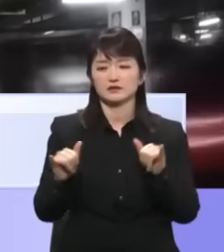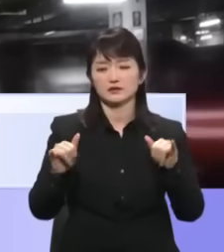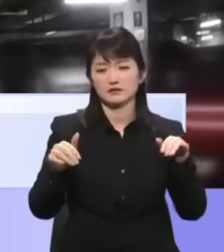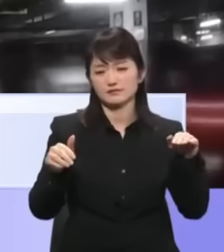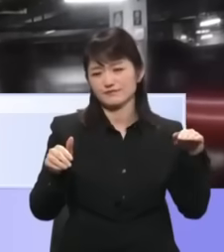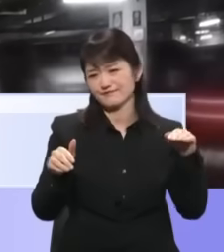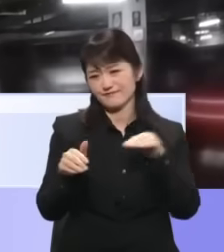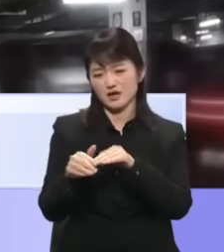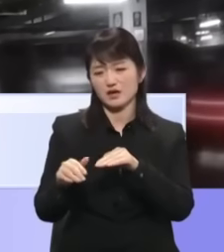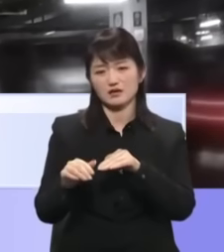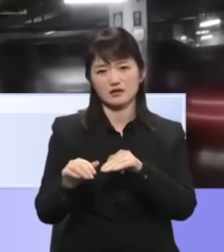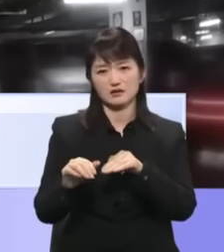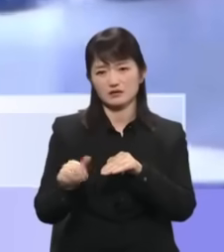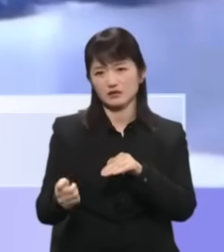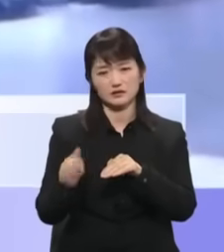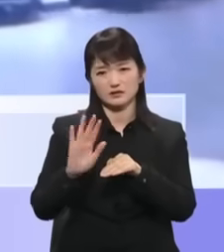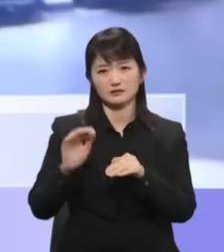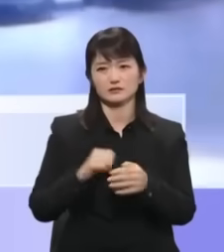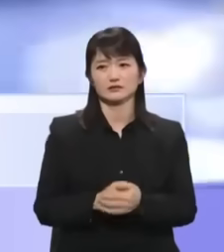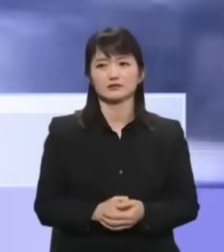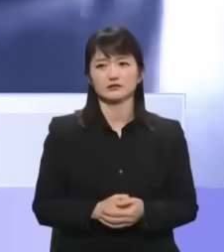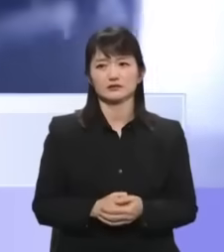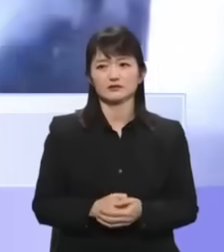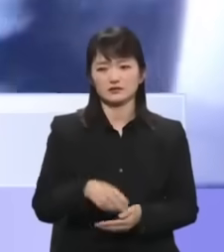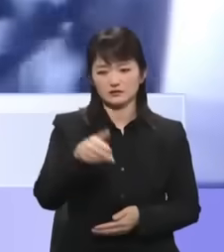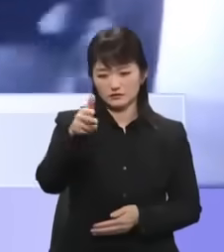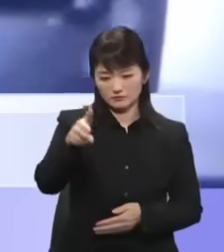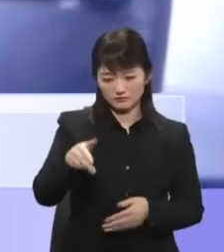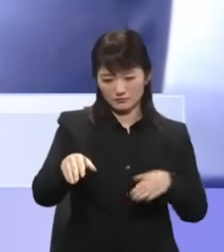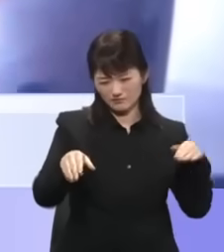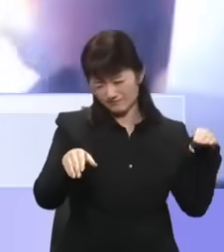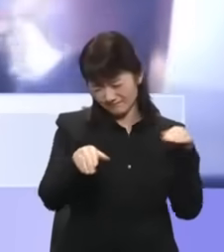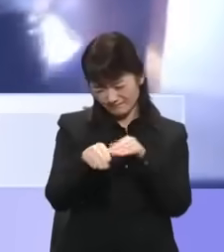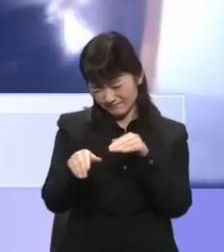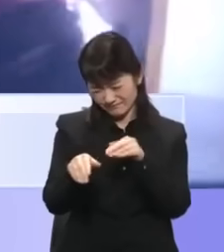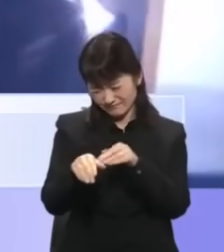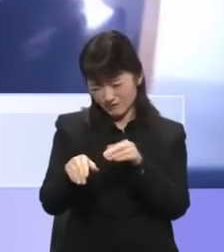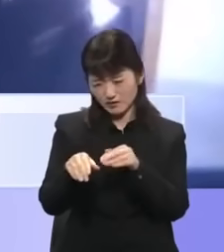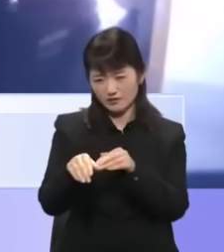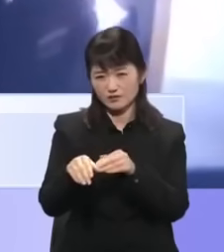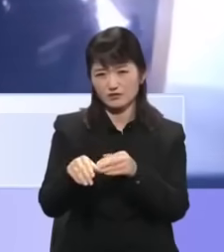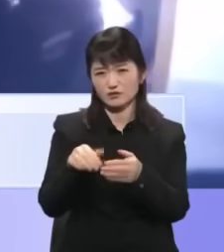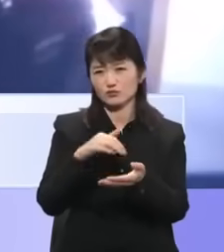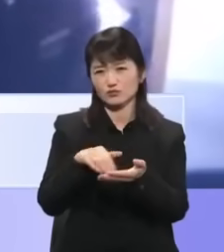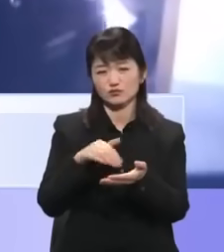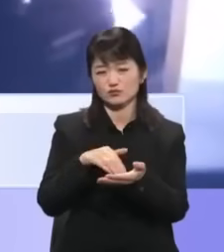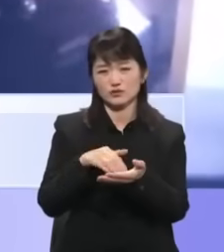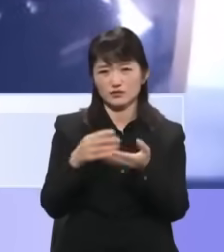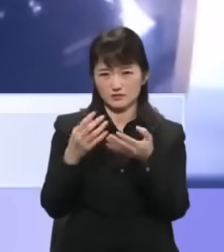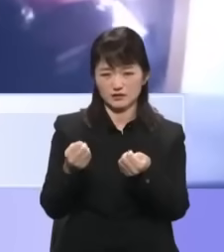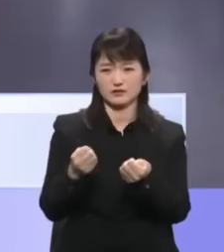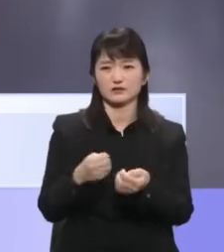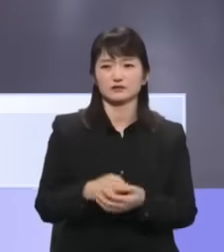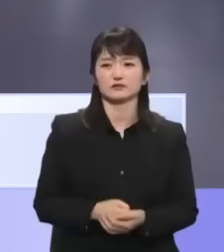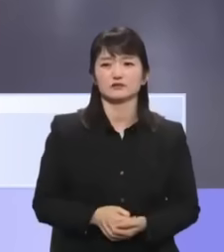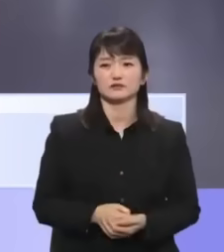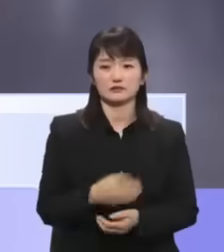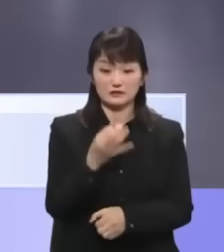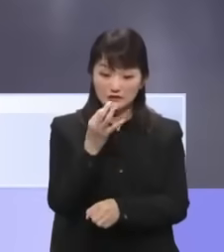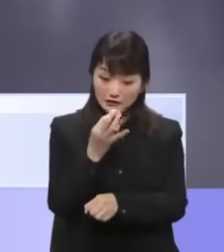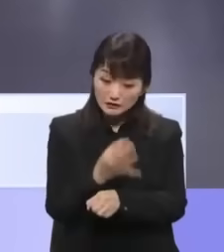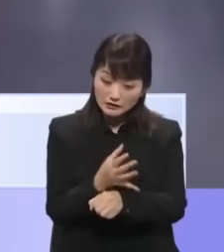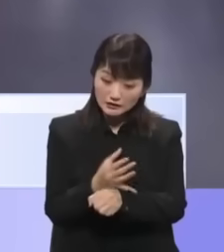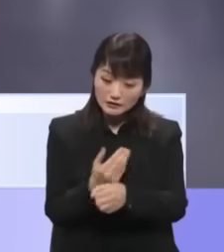어 단순히 뭐 차량은 뭐 많긴 하지만 파손된 차량이 많긴 하지만 단순 대물 피해 정도로만 받기 때문에 어 그렇게 좀